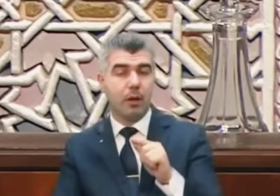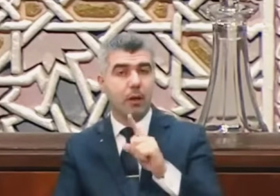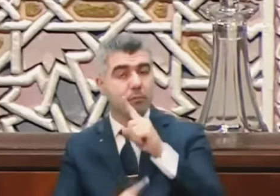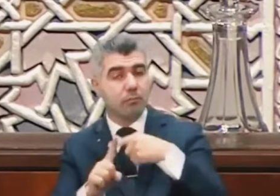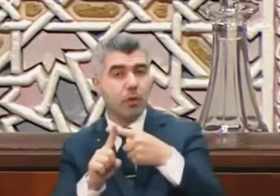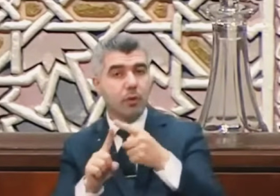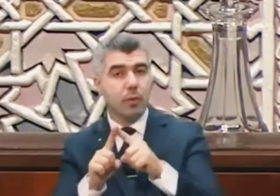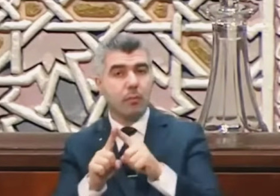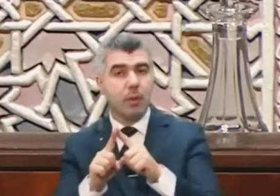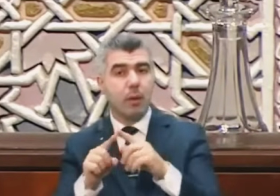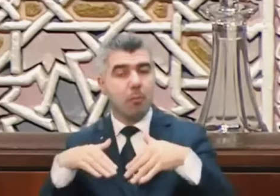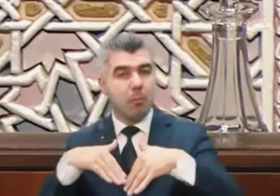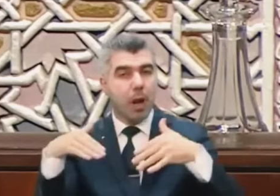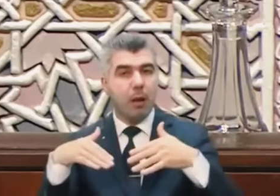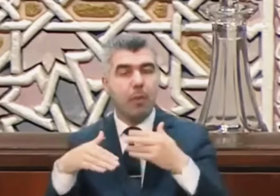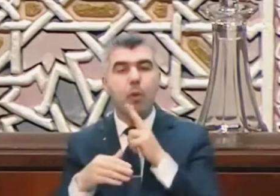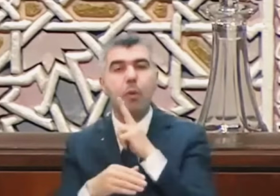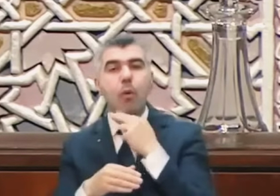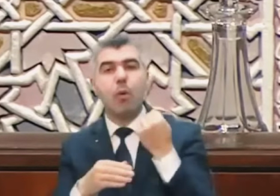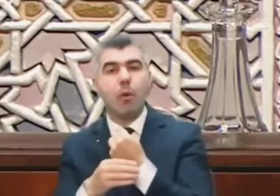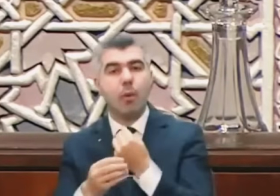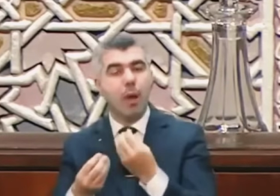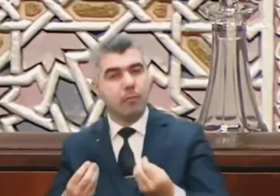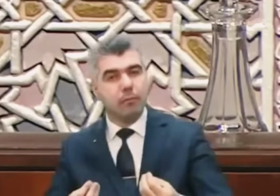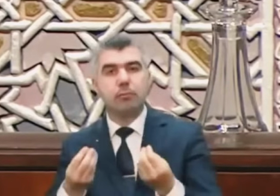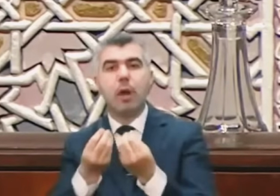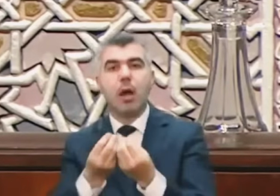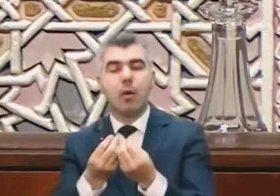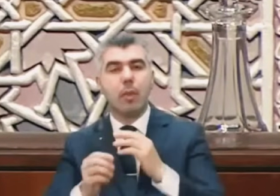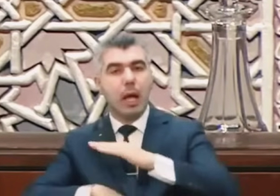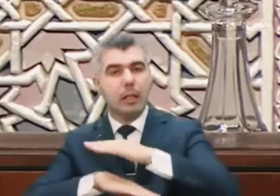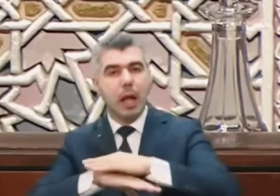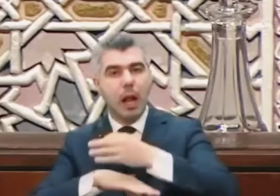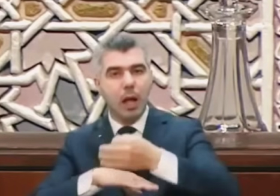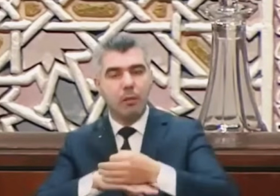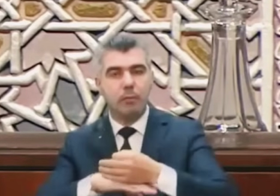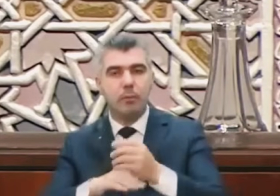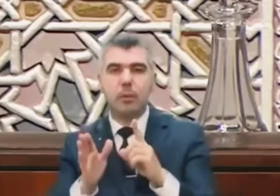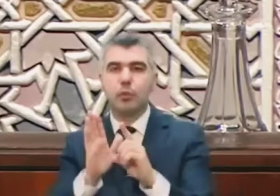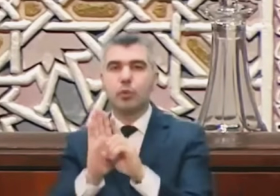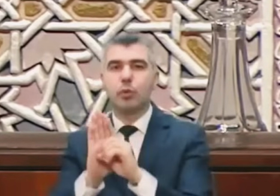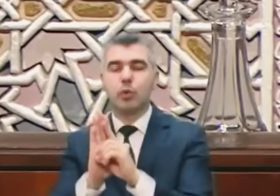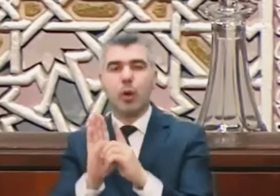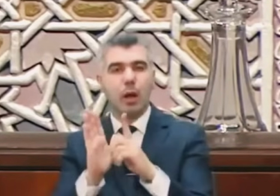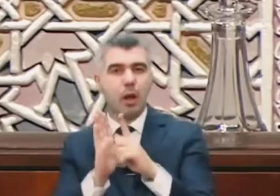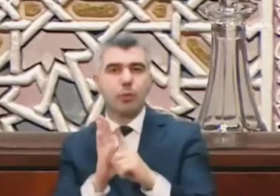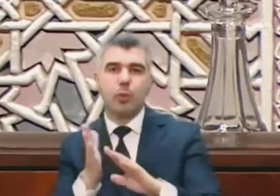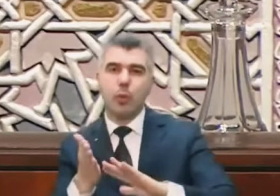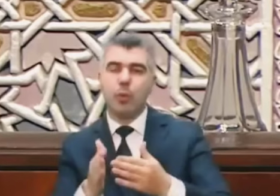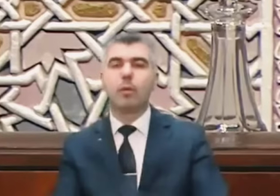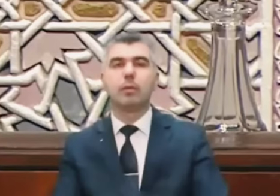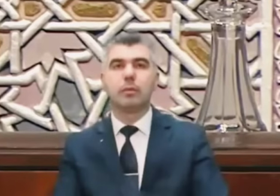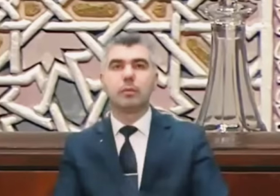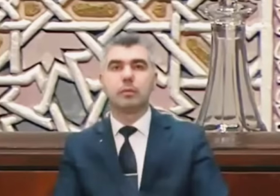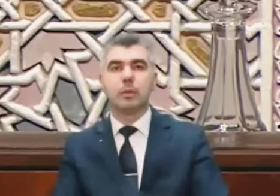السلطة التشريعية والتنفيذية طبقا لروح الدستور ولسيادة القانون. إذن هذا